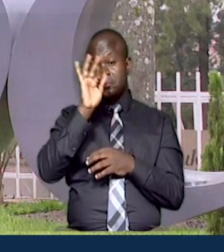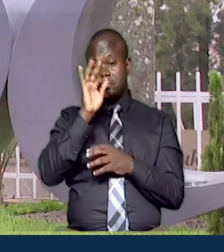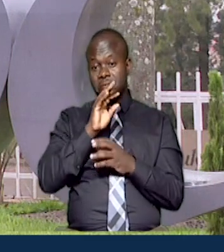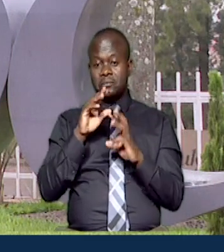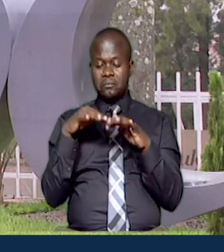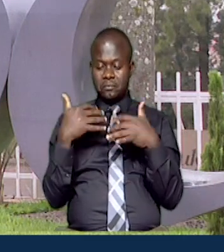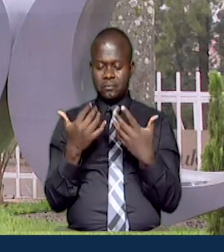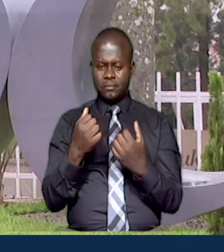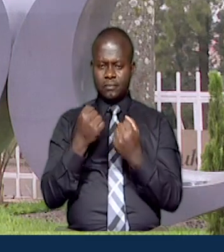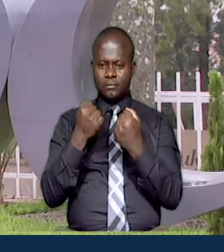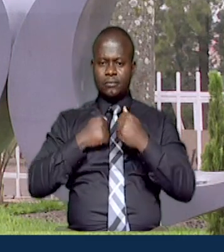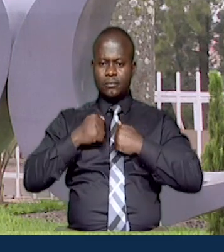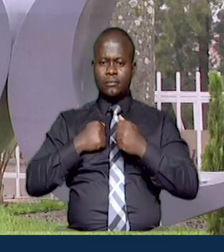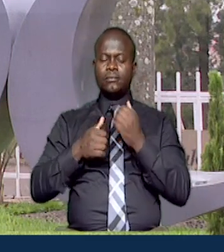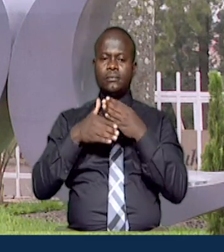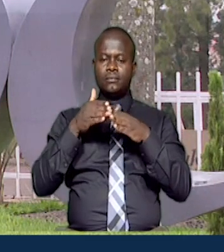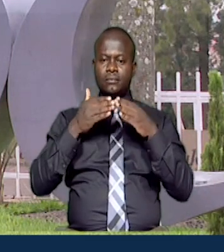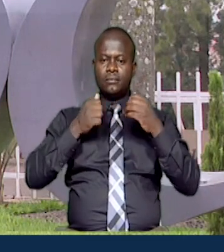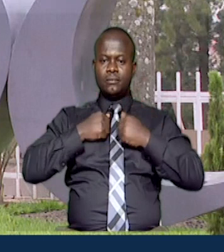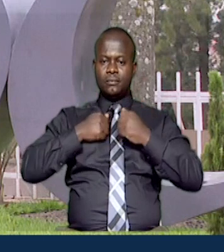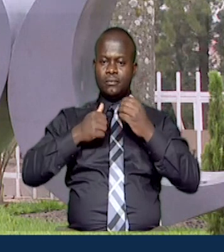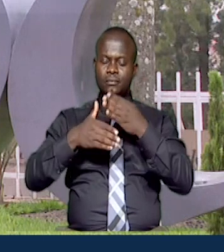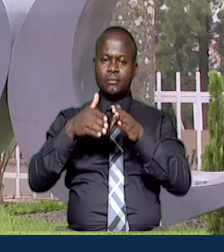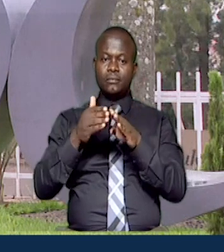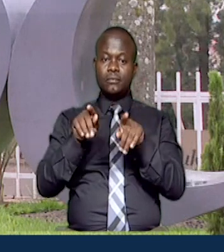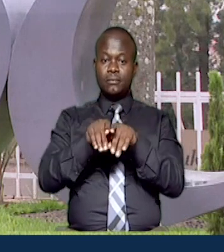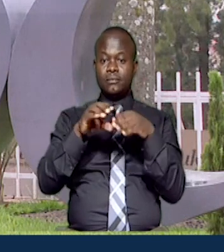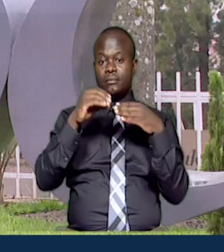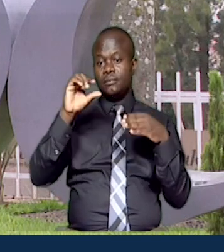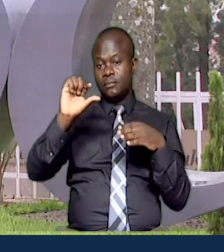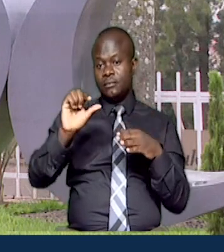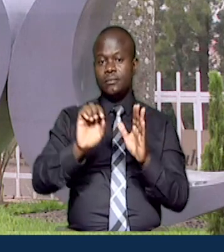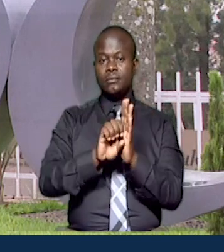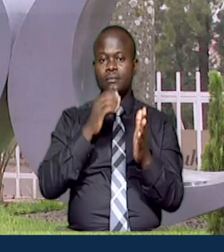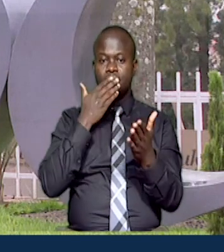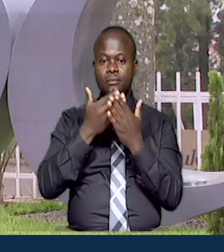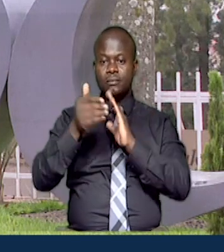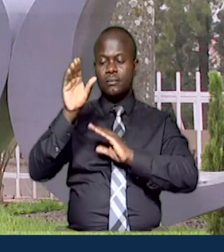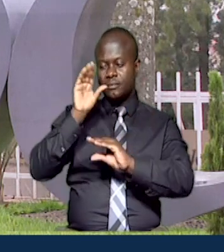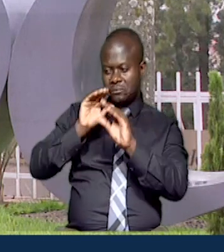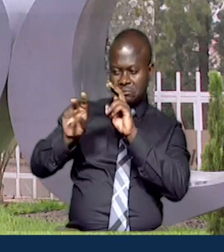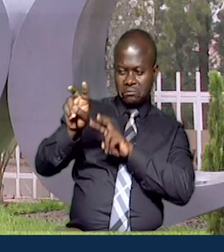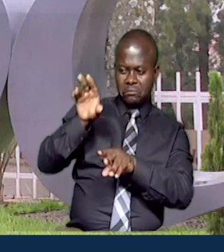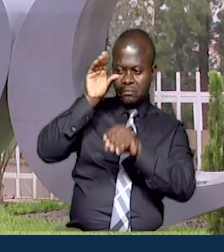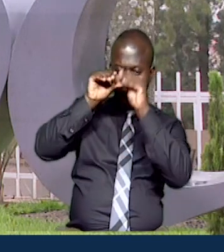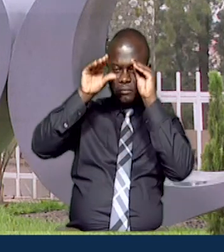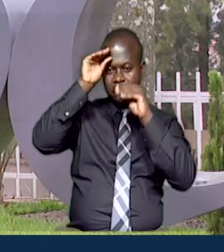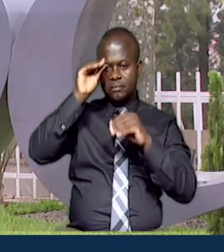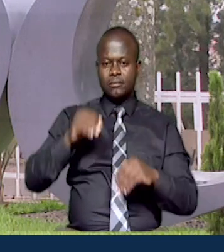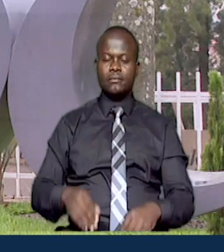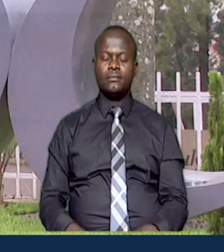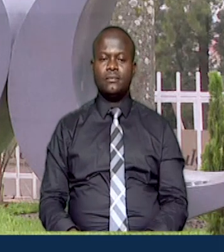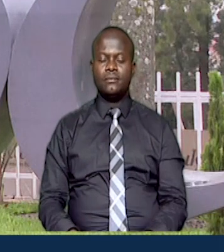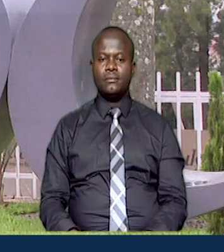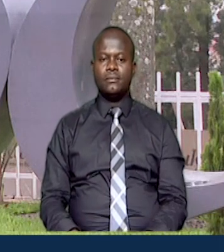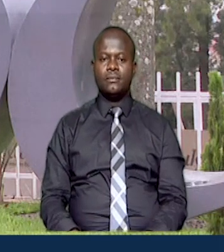bw'u Rwanda n'Abanyarwanda, kandi bikuri twe nk'abayobozi bato ni urugero rwiza rwo kwigiraho. Qui pour nous est une source d'inspiration pour tous les